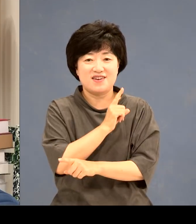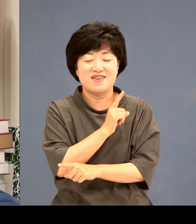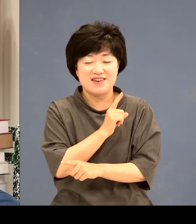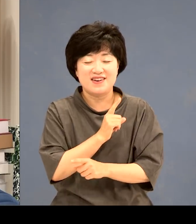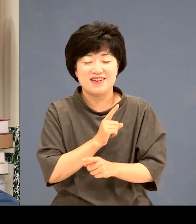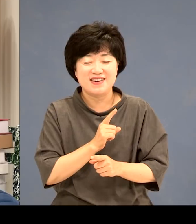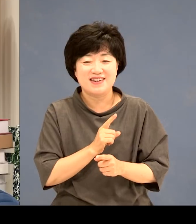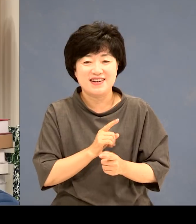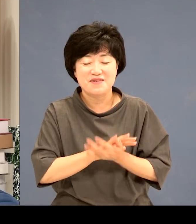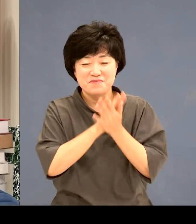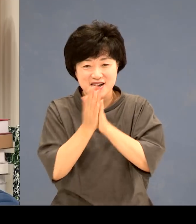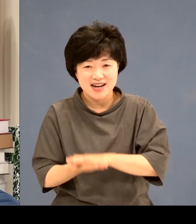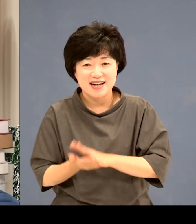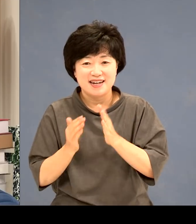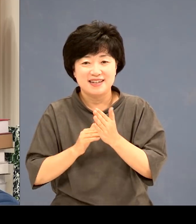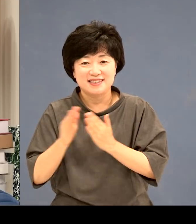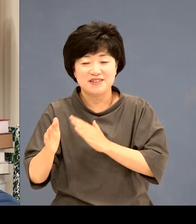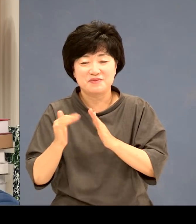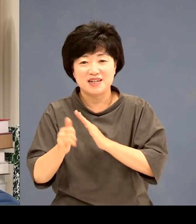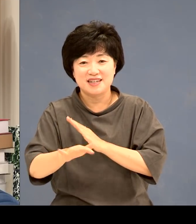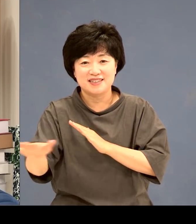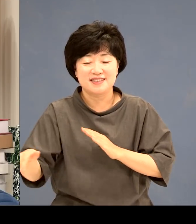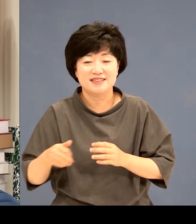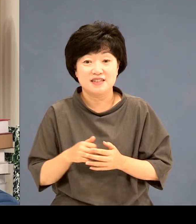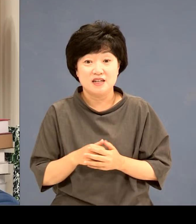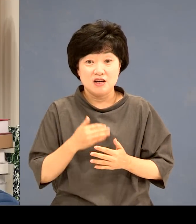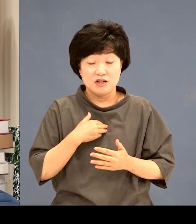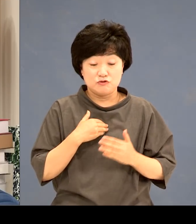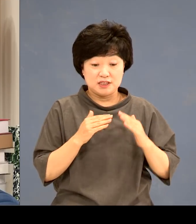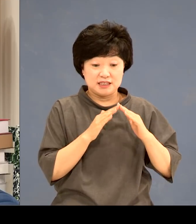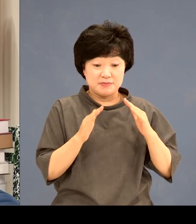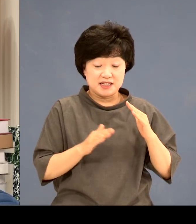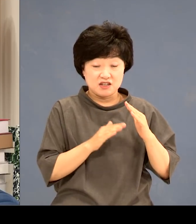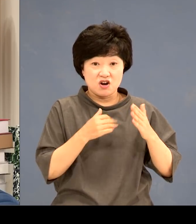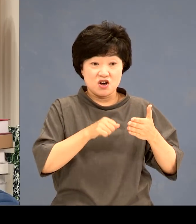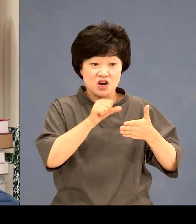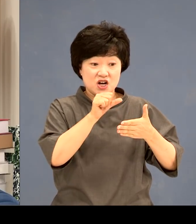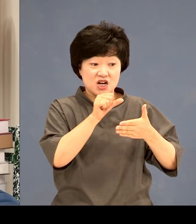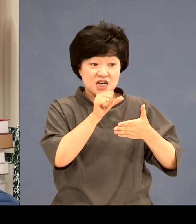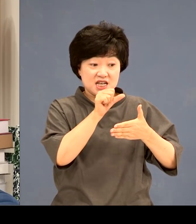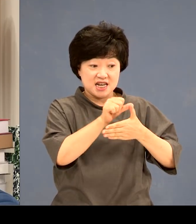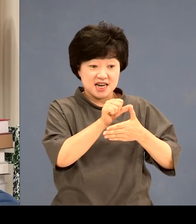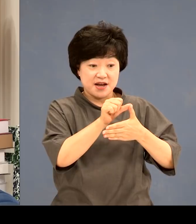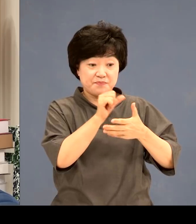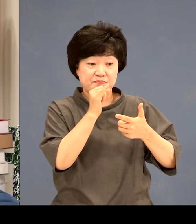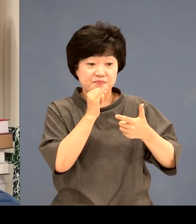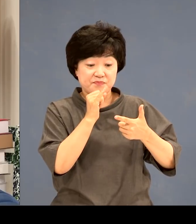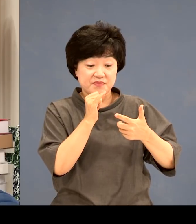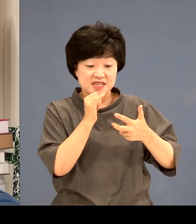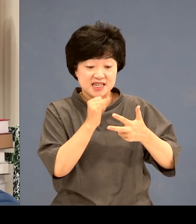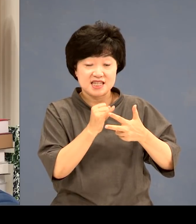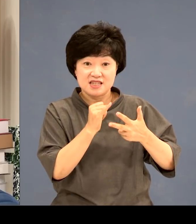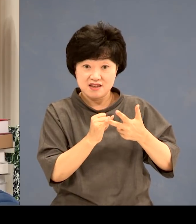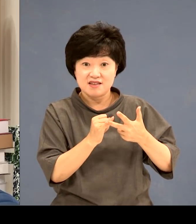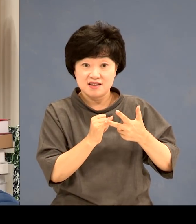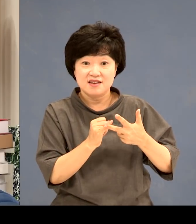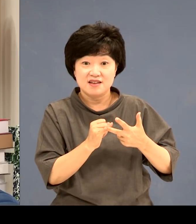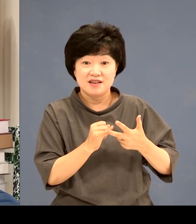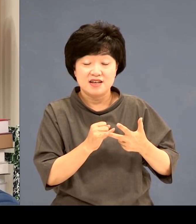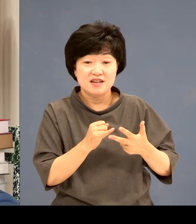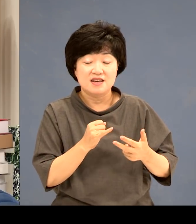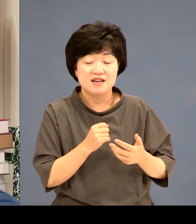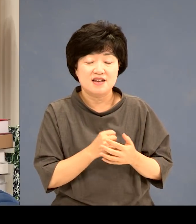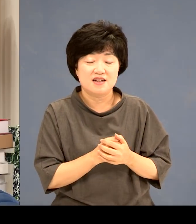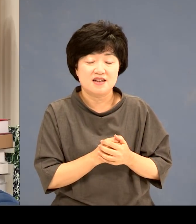너무 갑작스럽게 그렇게 네네. 바뀌게 되었으니까요. 그러니까 저가 이제 일남 이녀 중에 제가 저희 집에서 네. 이제 장남이기